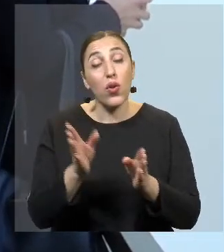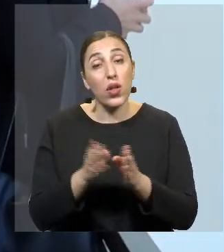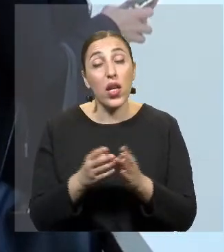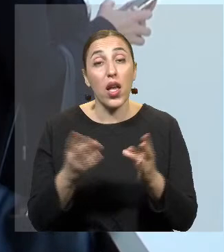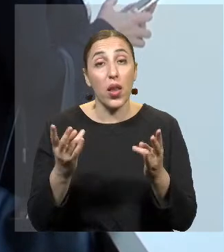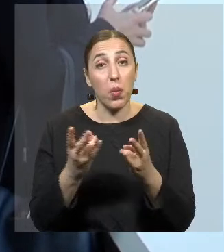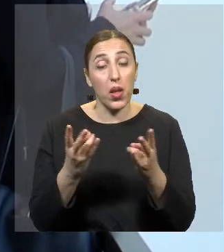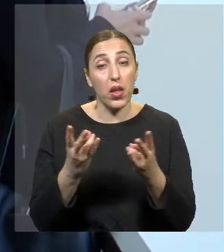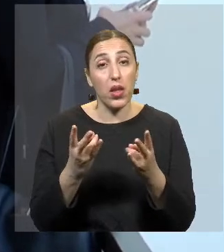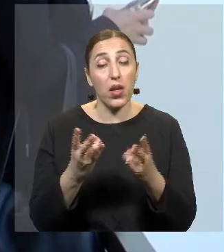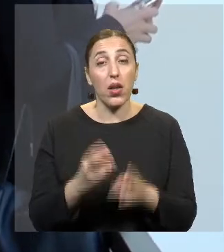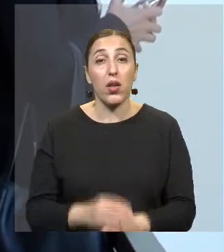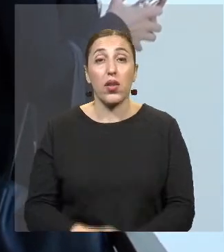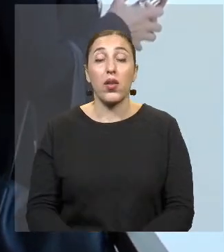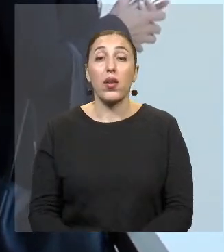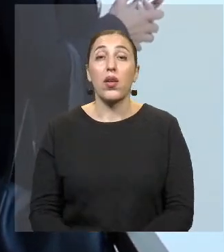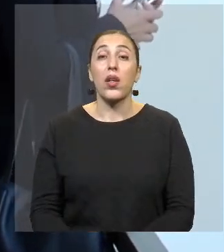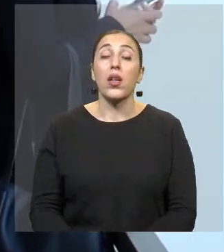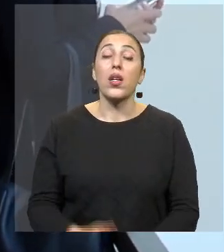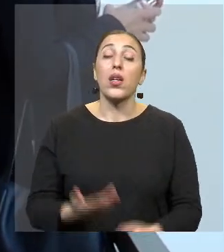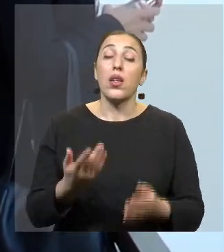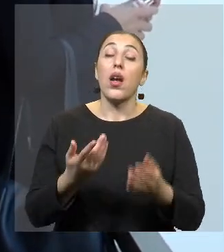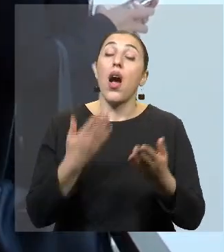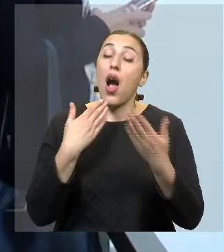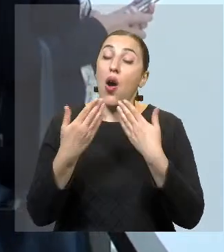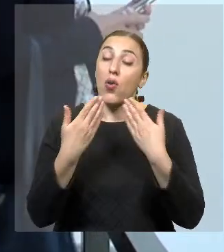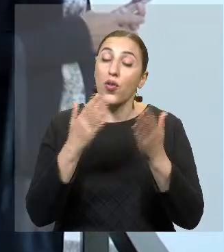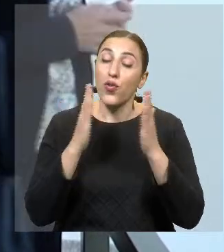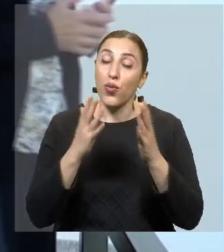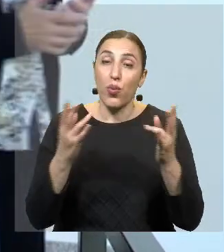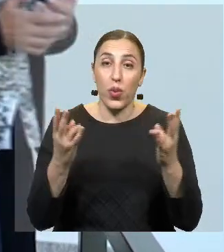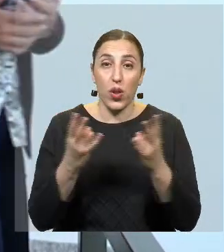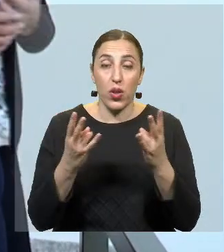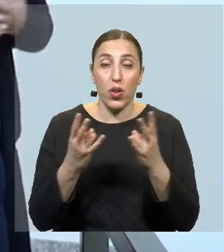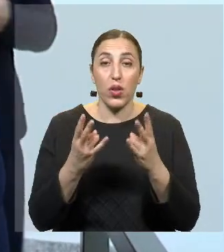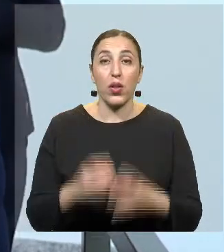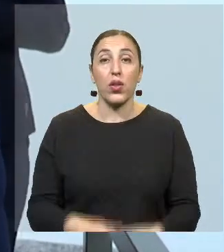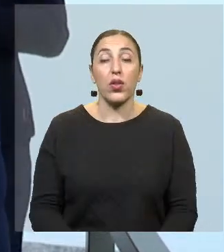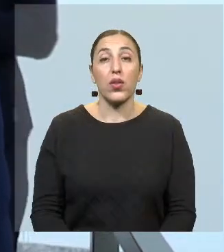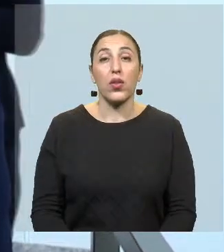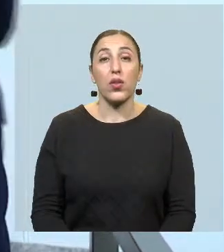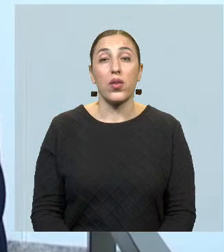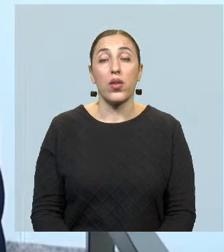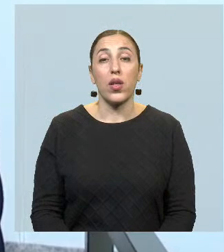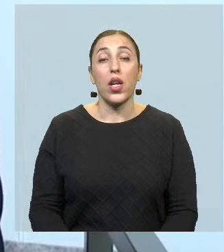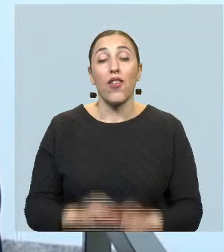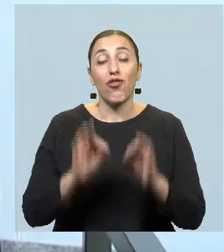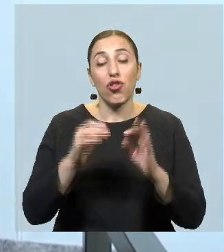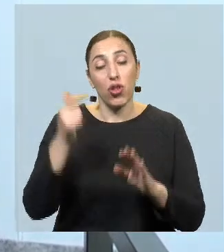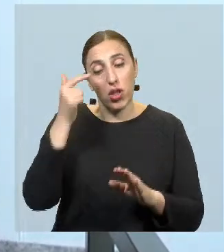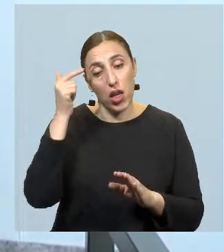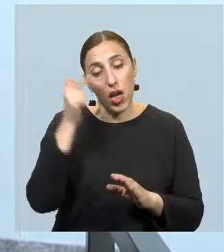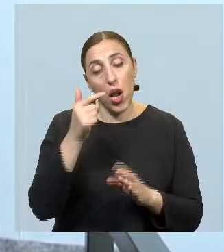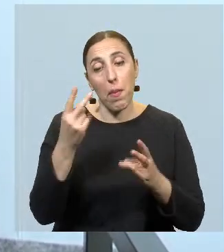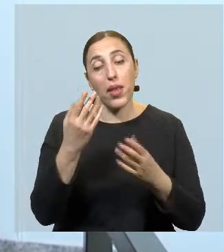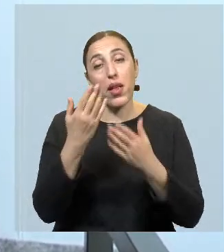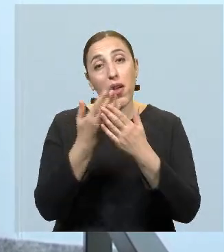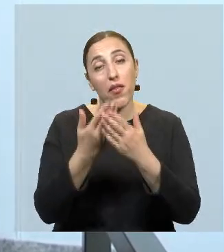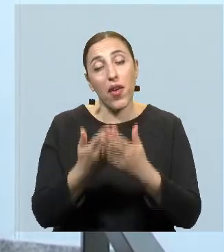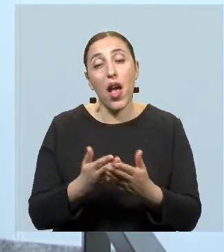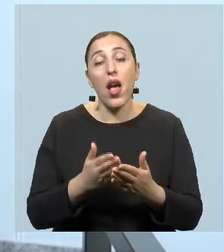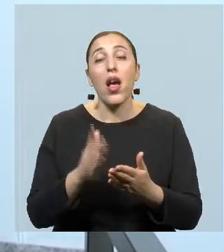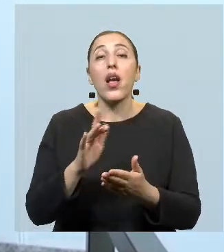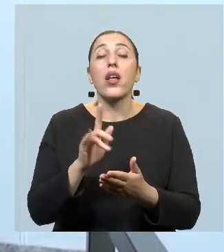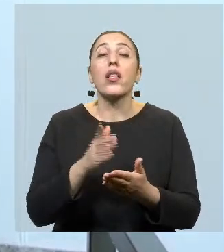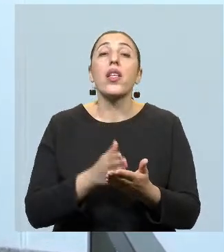հաղորդակցվել և գրագետ ներկայացնել, թե կաղակային ընտրությունների